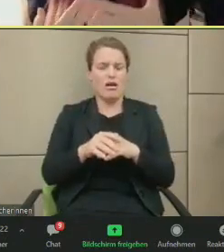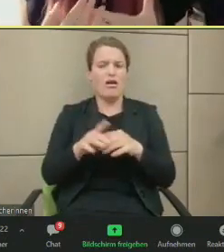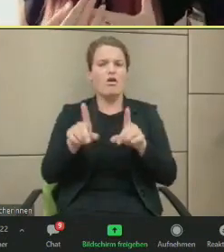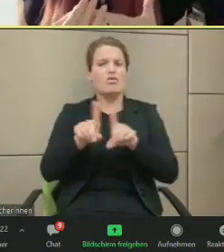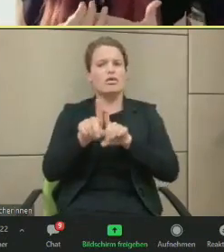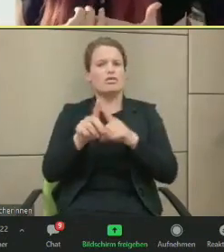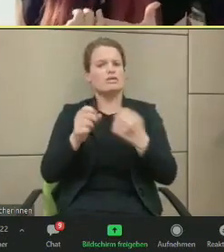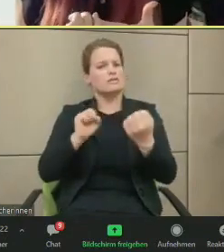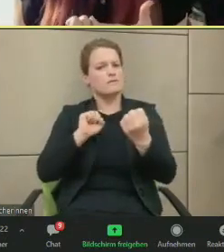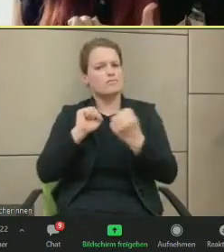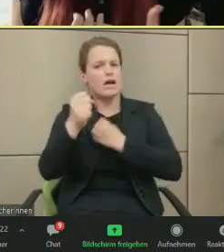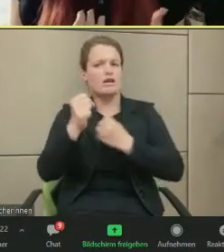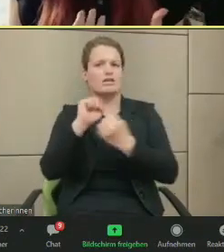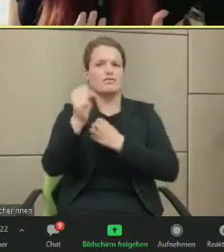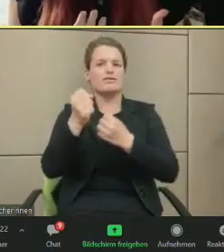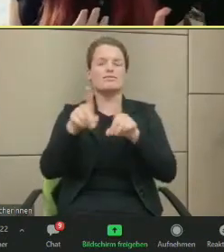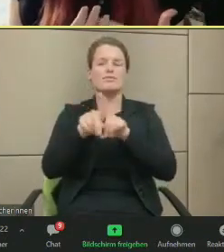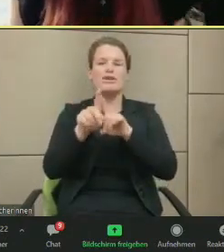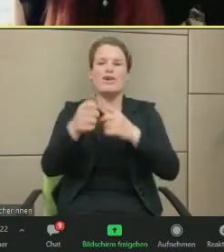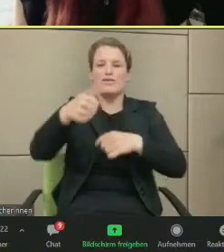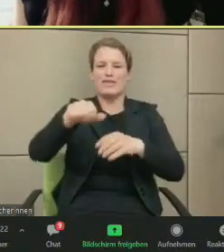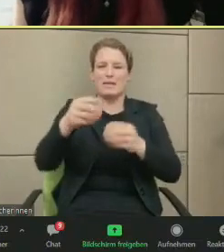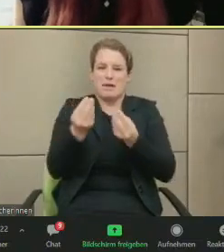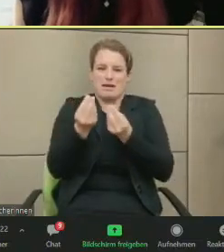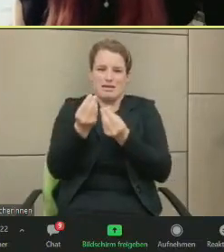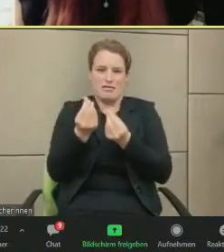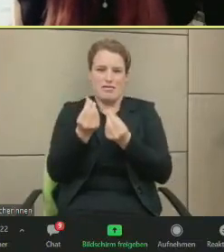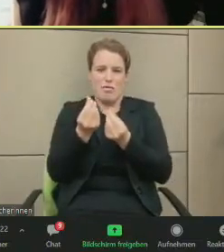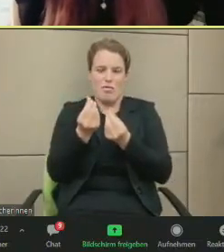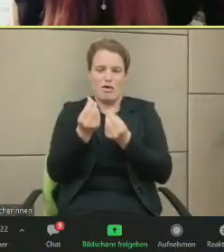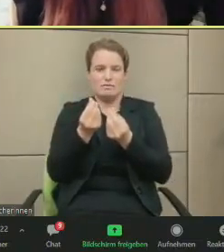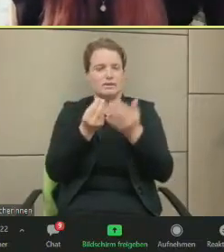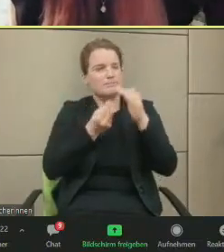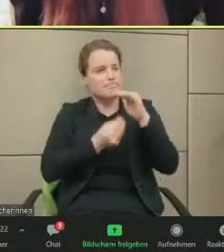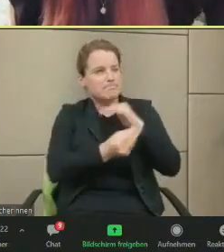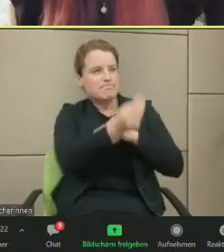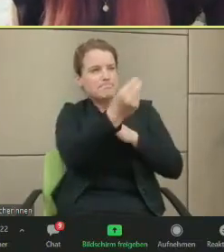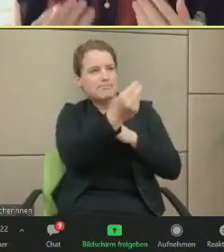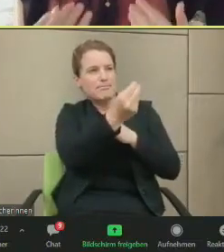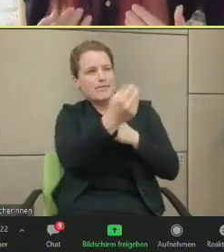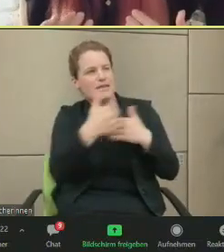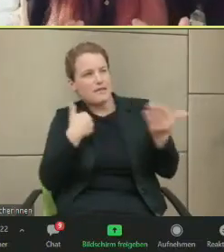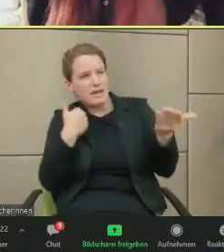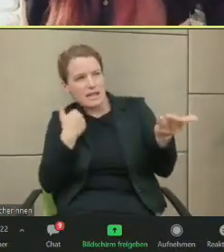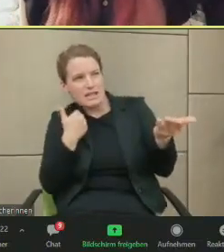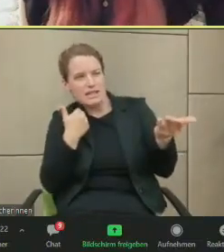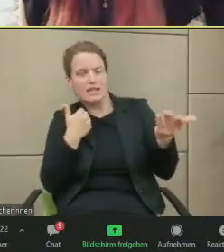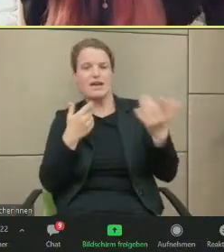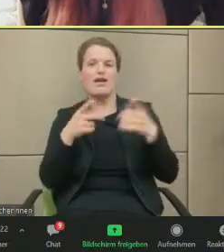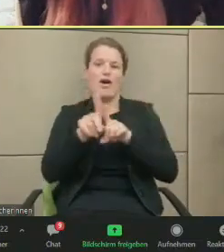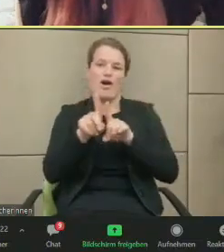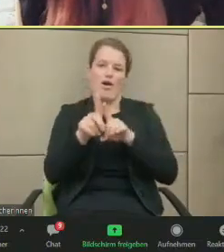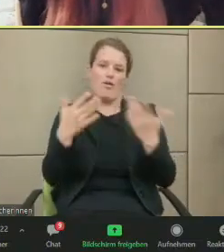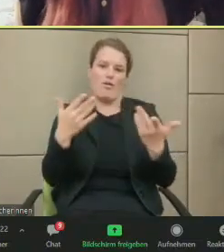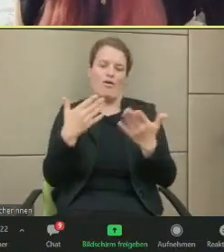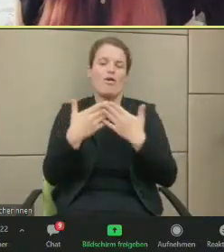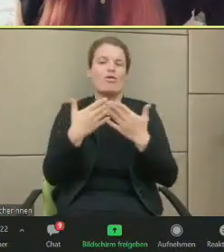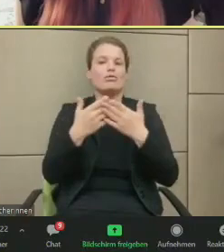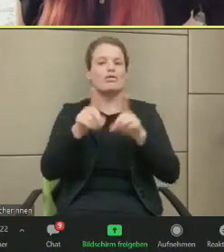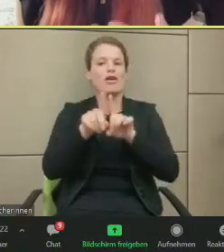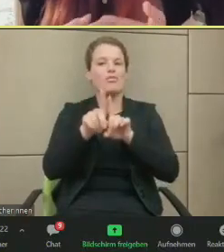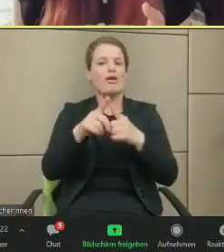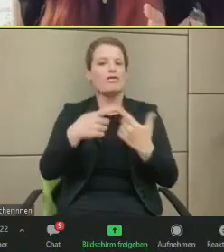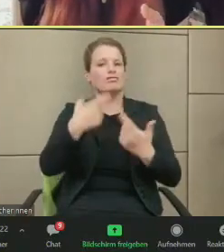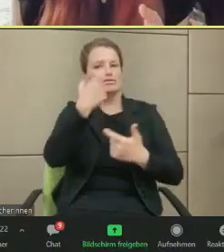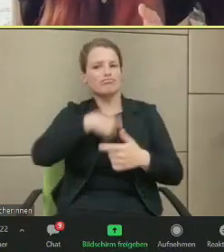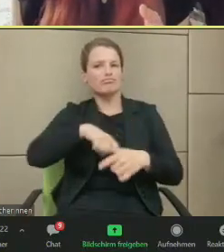einer Gefühlsebene eben sehr schnell merkt, wie geht es diesen Menschen. Und ich glaube, das ist sehr viel wert, weil das bleibt in der Erinnerung der Menschen.